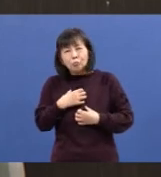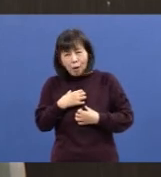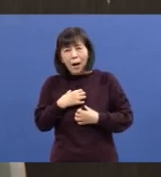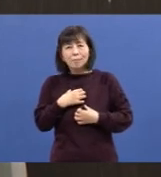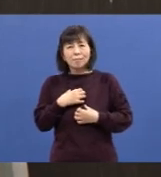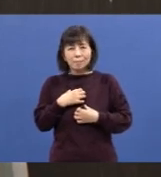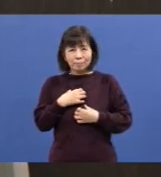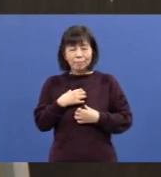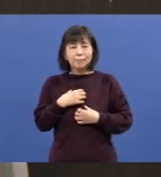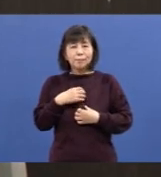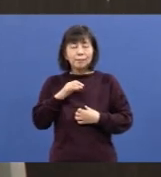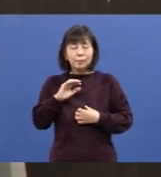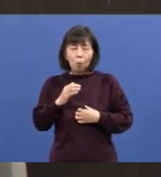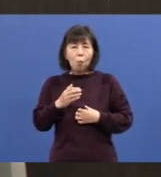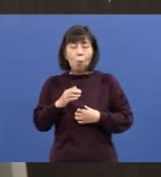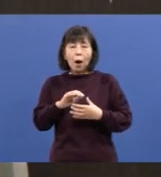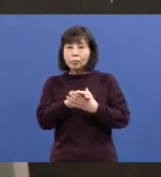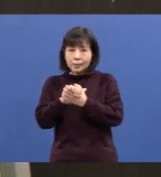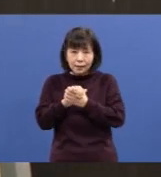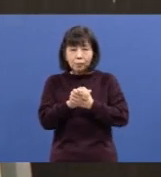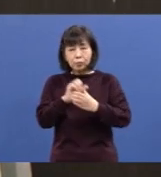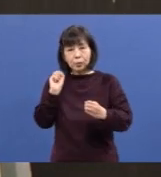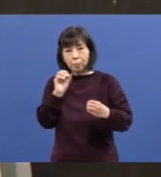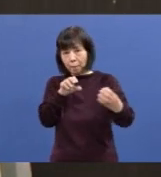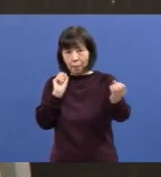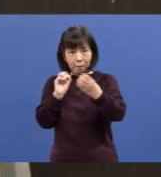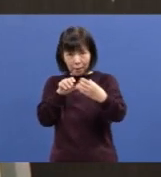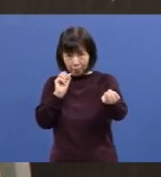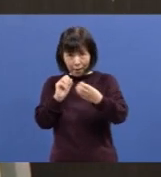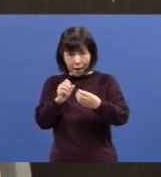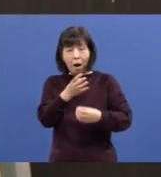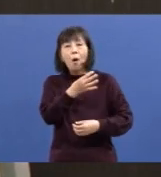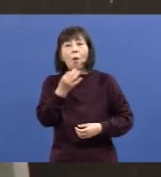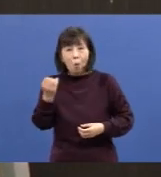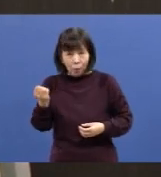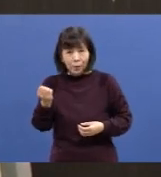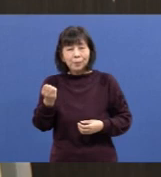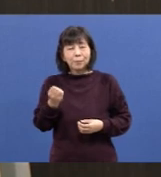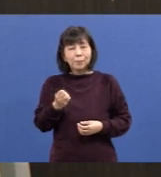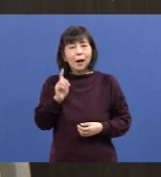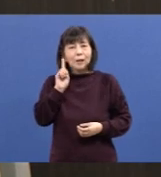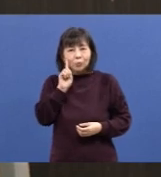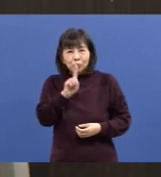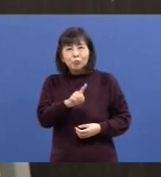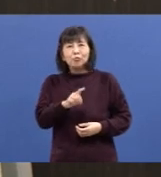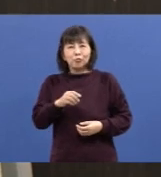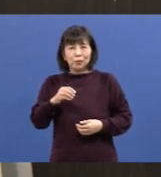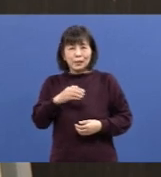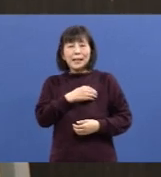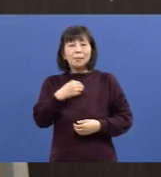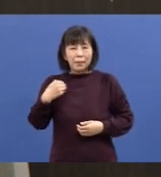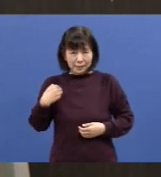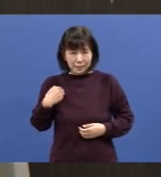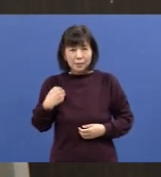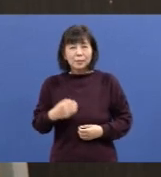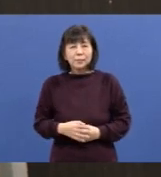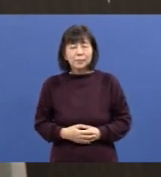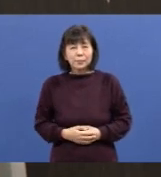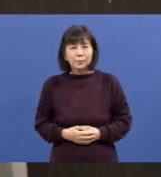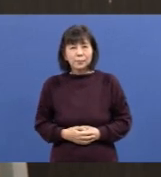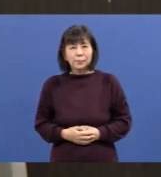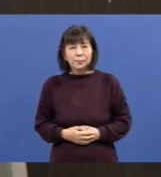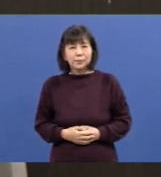い不安だったんですけども、まあ、気さくに話しかけられる方が多くて、はい、そのあたりはスムーズに行うことができました